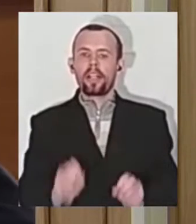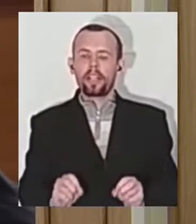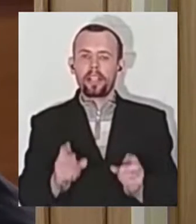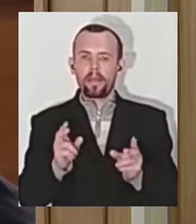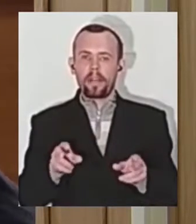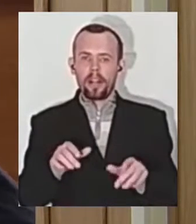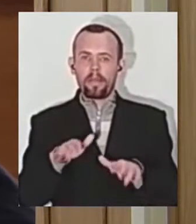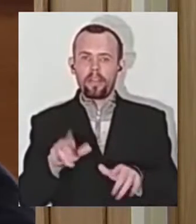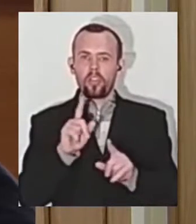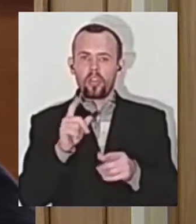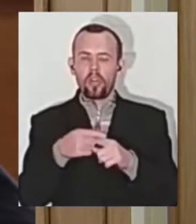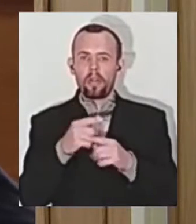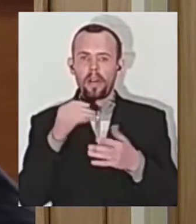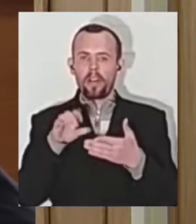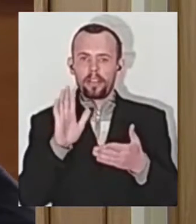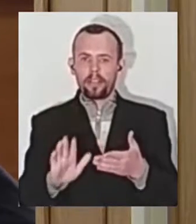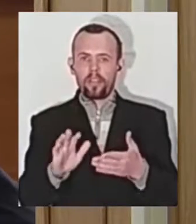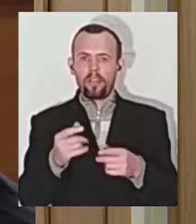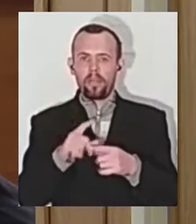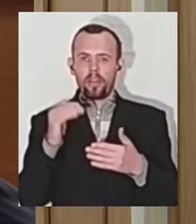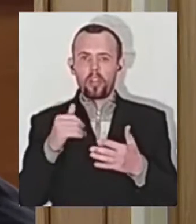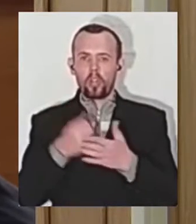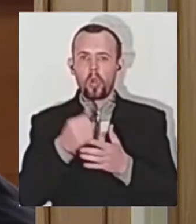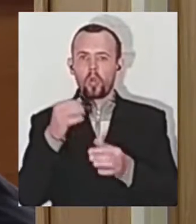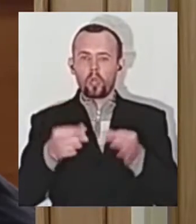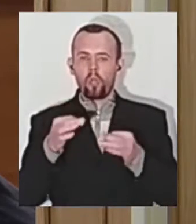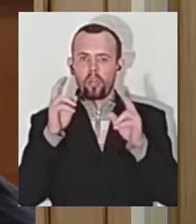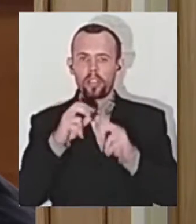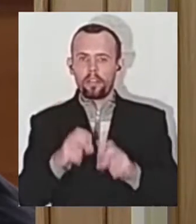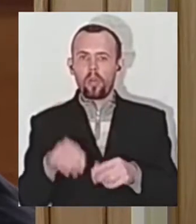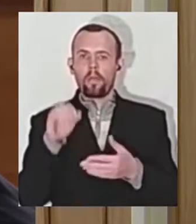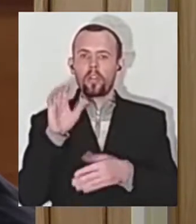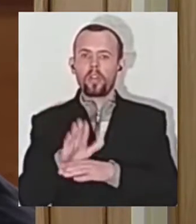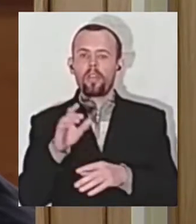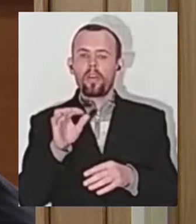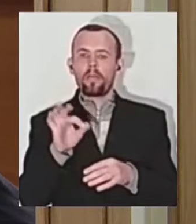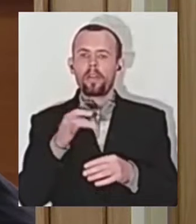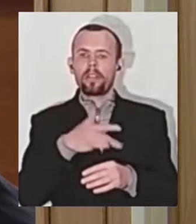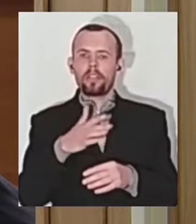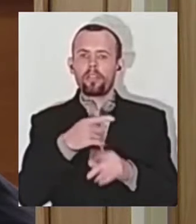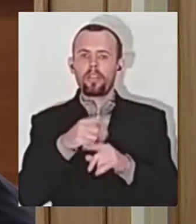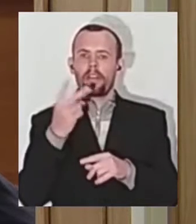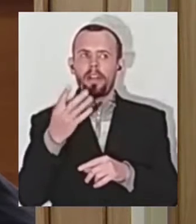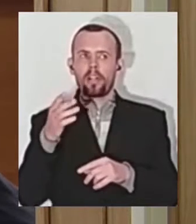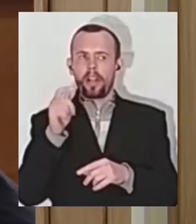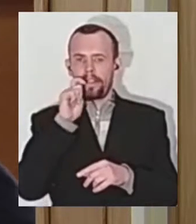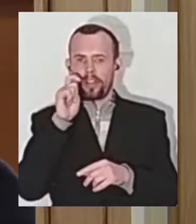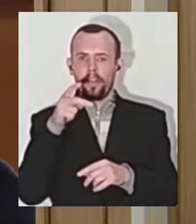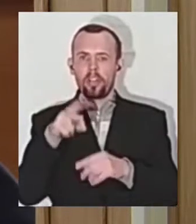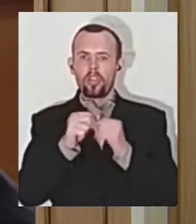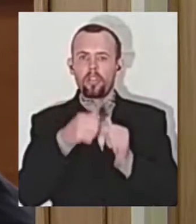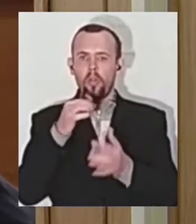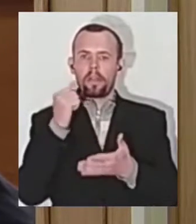було зареєстровано до єдиного реєстру досудових розслідувань. Постанову про створення слідчої групи 25 квітня 2015 року, підтвердження